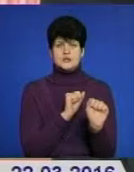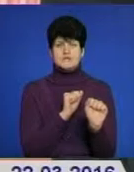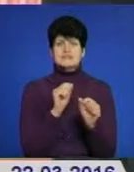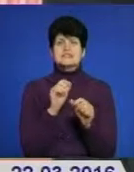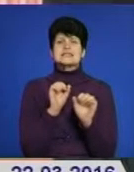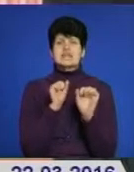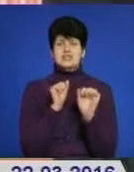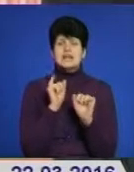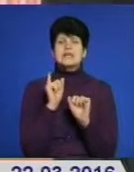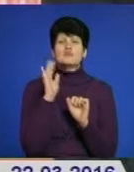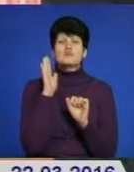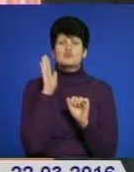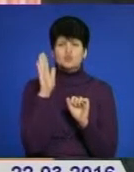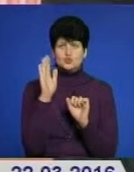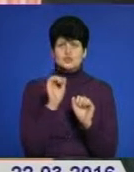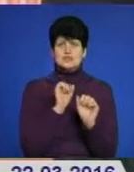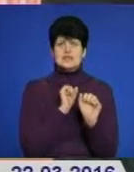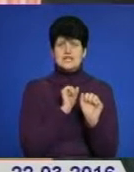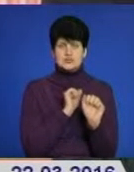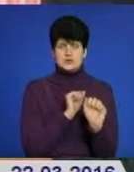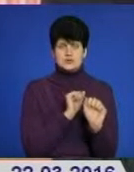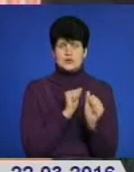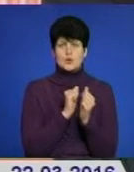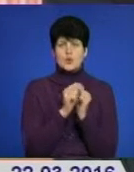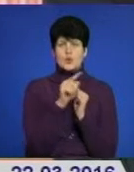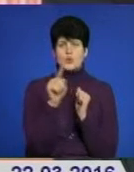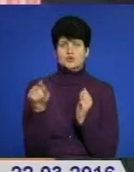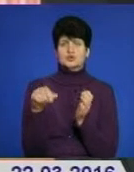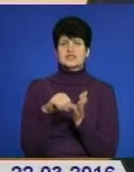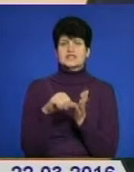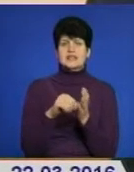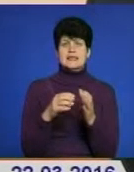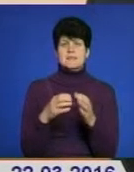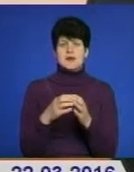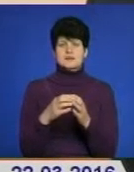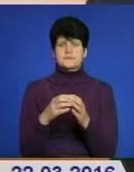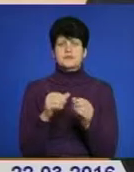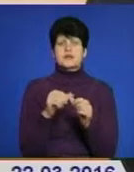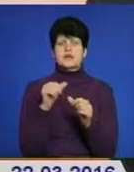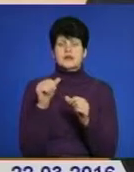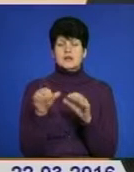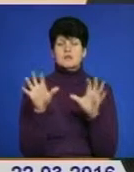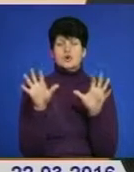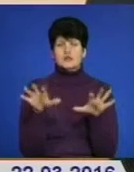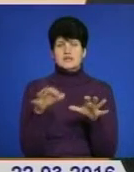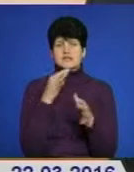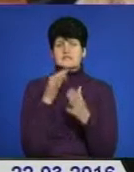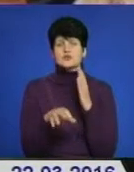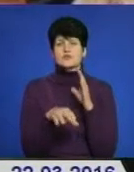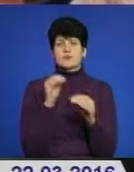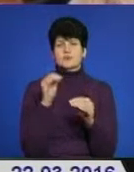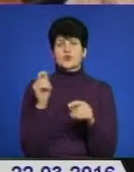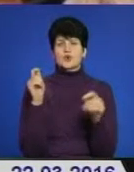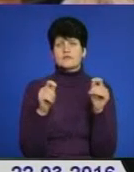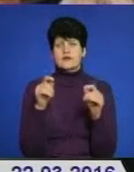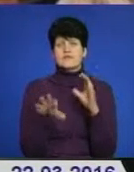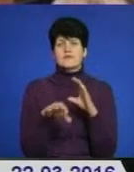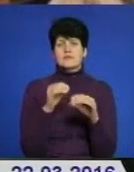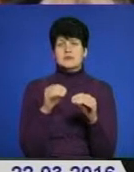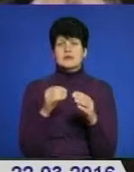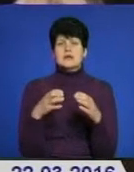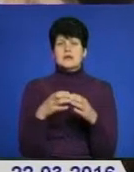захищаю і буду захищати кожного члена партії. Окрім голови, на звітно-виборчій конференції делегати обрали